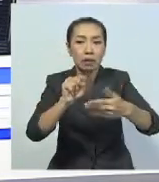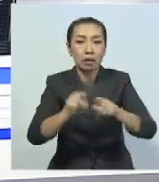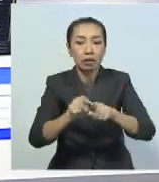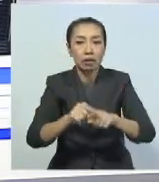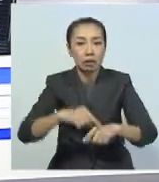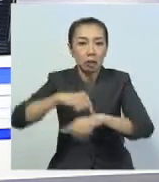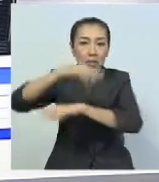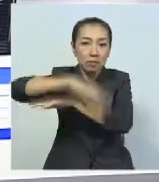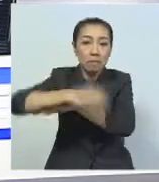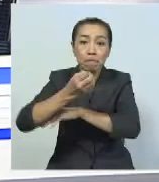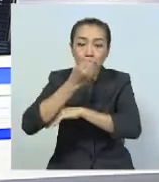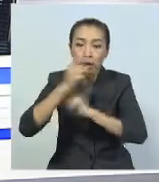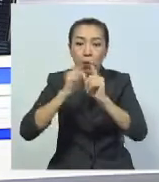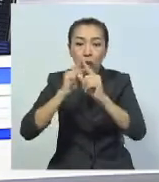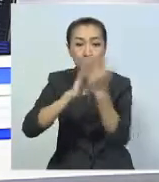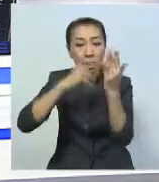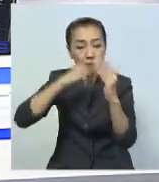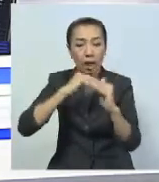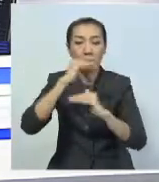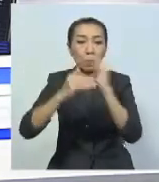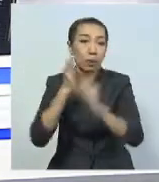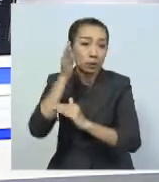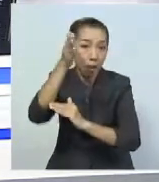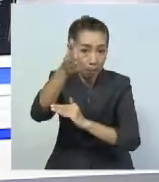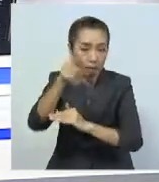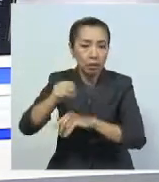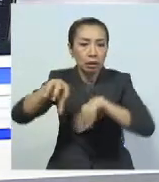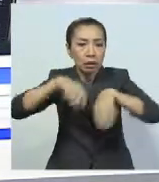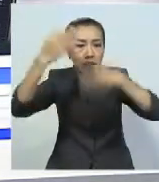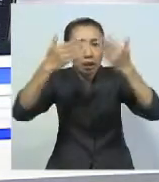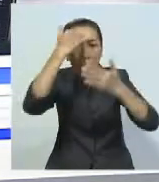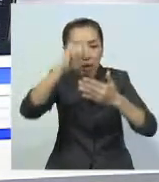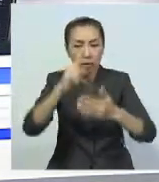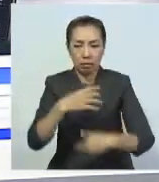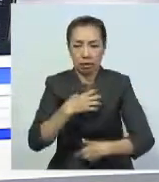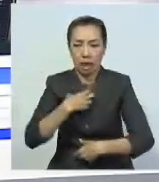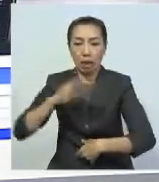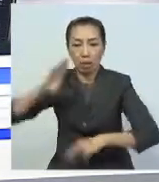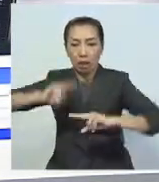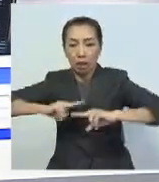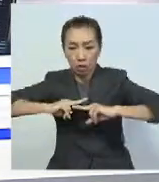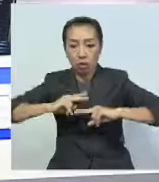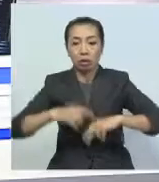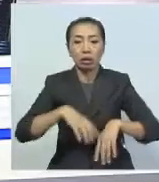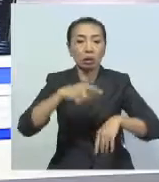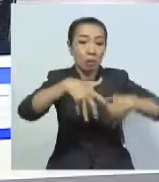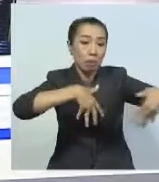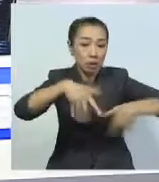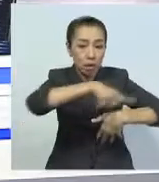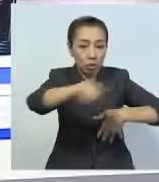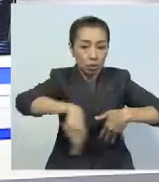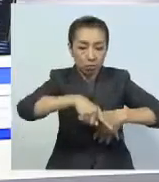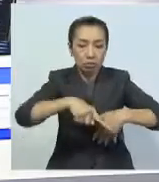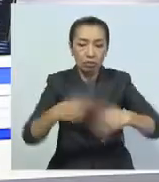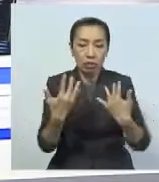มดินเนอร์ทอล์กก้าวต่อไปของประเทศไทยกิจกรรมจัดขึ้นมาเพราะว่าเขาอยากให้ทั้งภาคธุรกิจภาคสาธารณชนหรือว่าประ